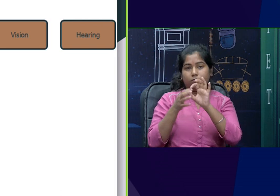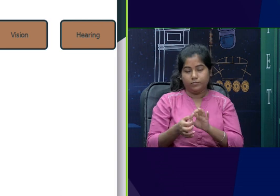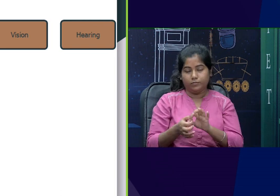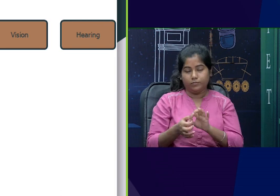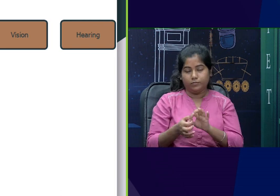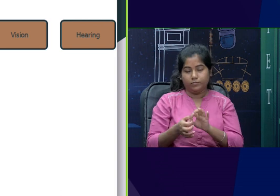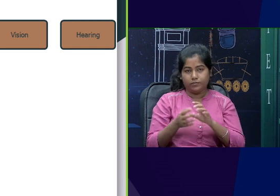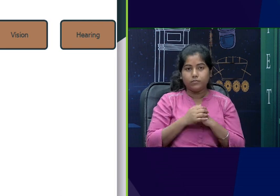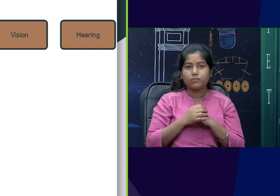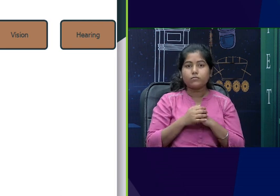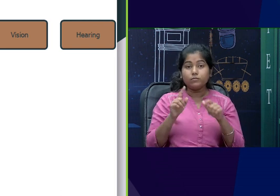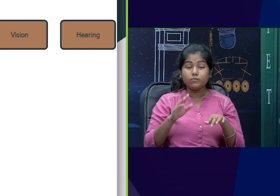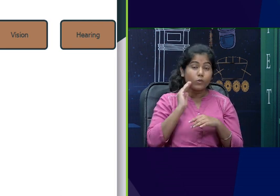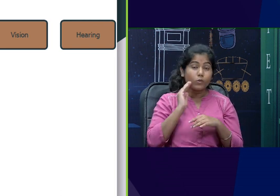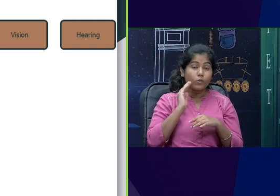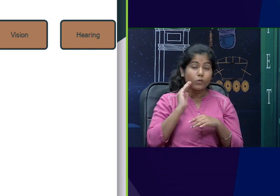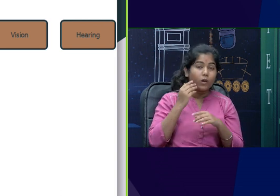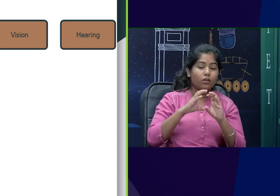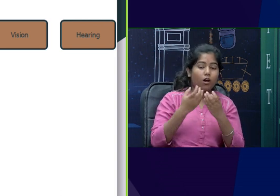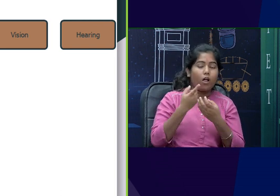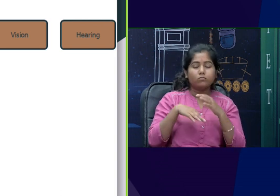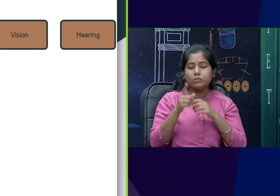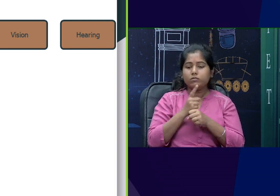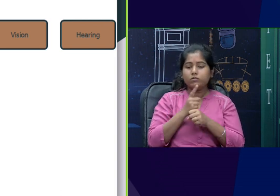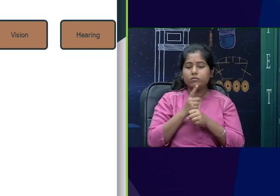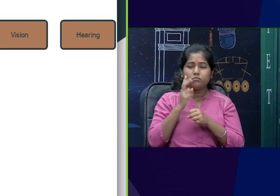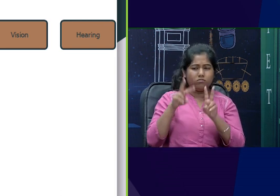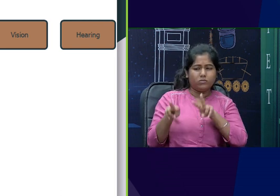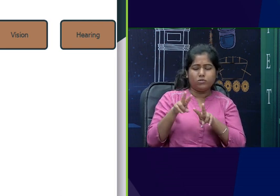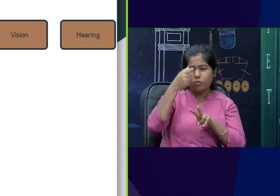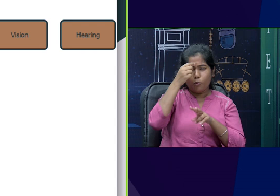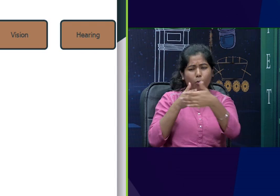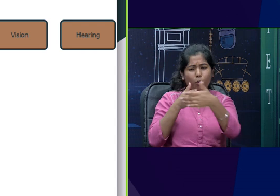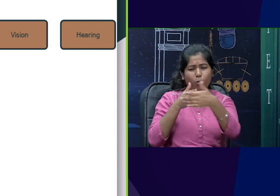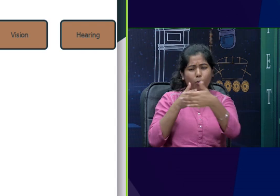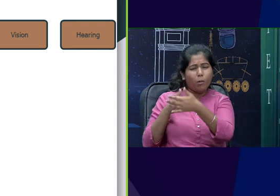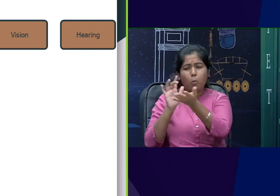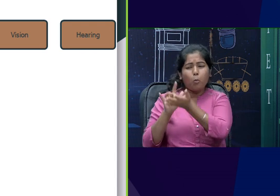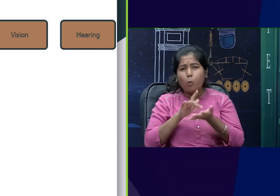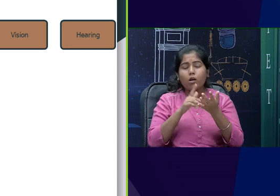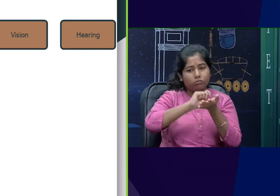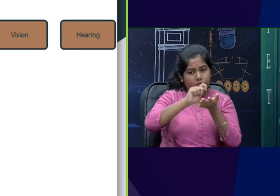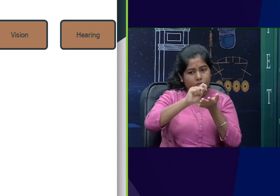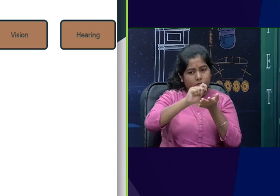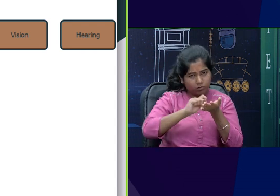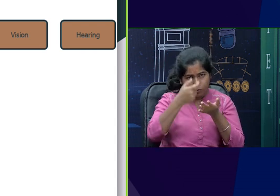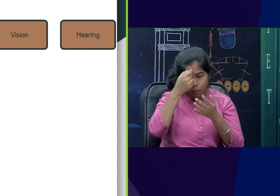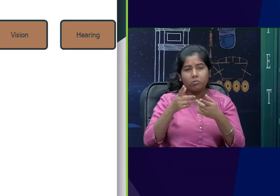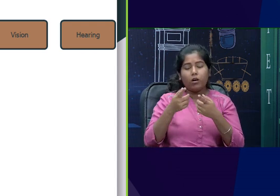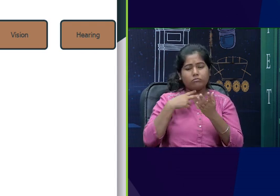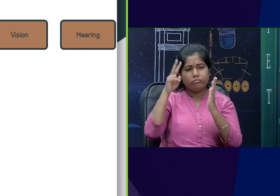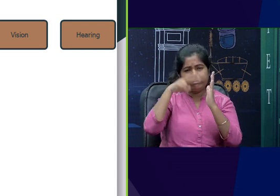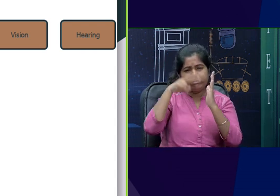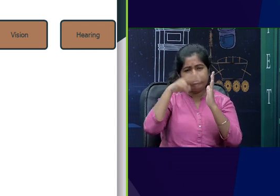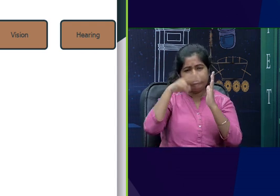जब टीचर क्लासरूम में आइडेंटिफाई करेगा कि बच्चे को लिखने में डिफिकल्टी आ रही है या बच्चे को रीड करने में डिफिकल्टी आ रही है, हो सकता है, या